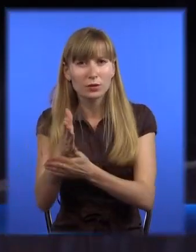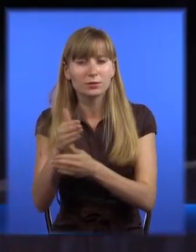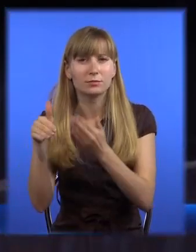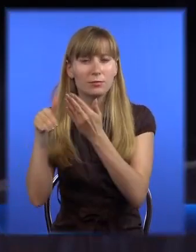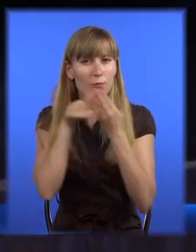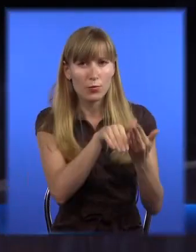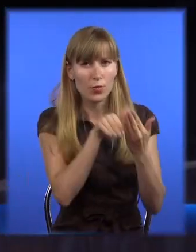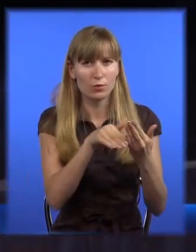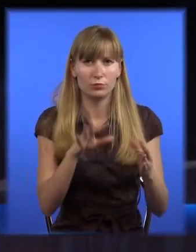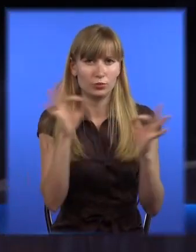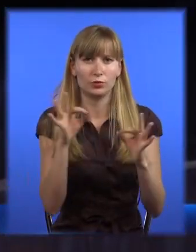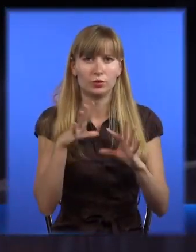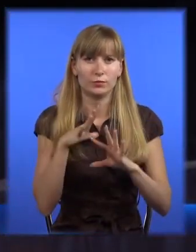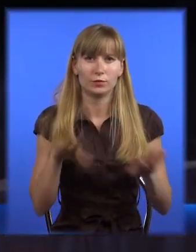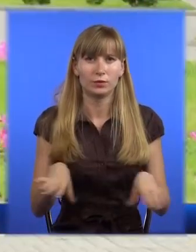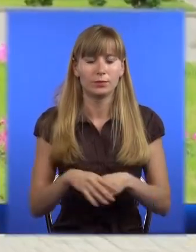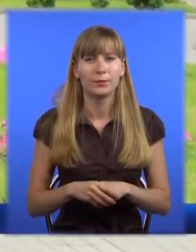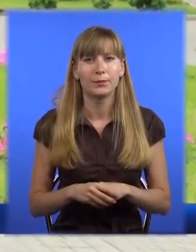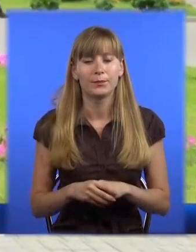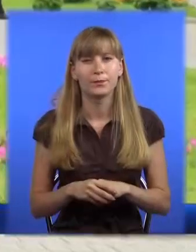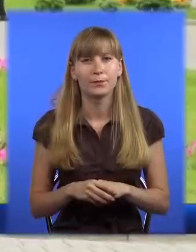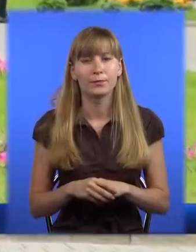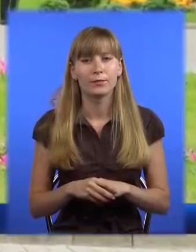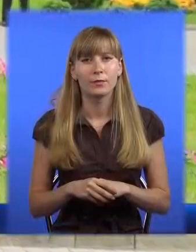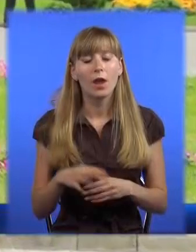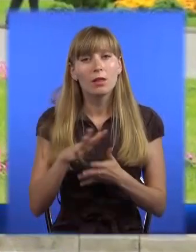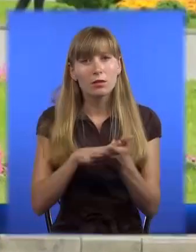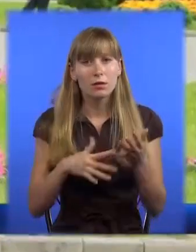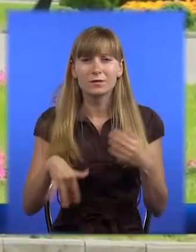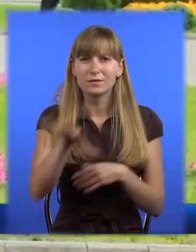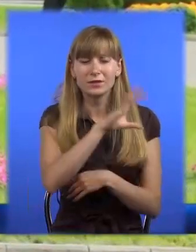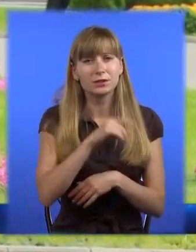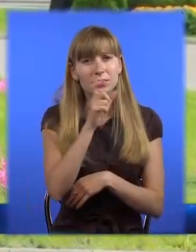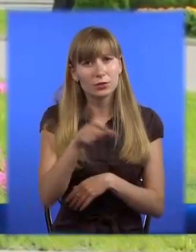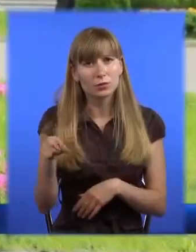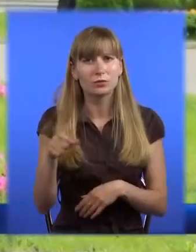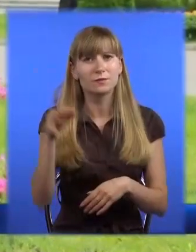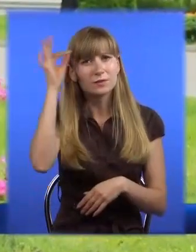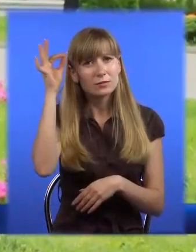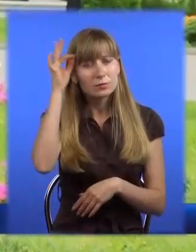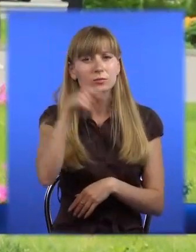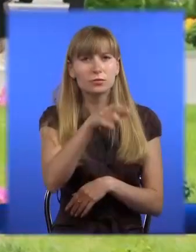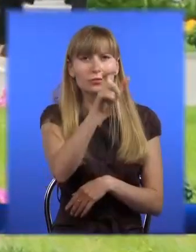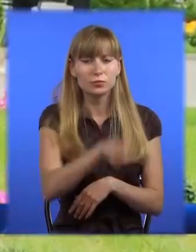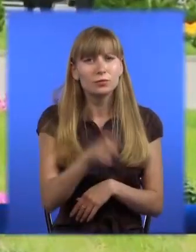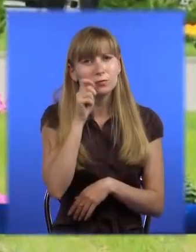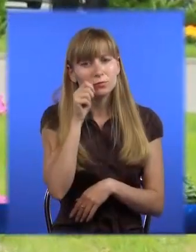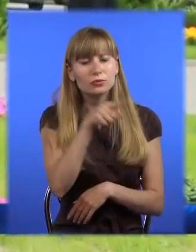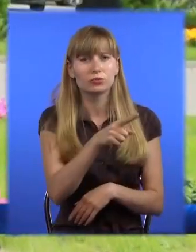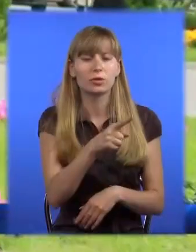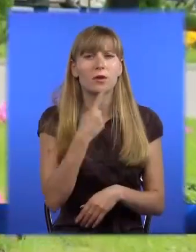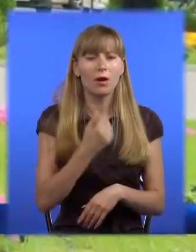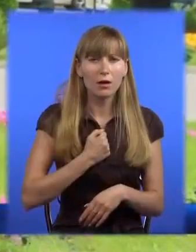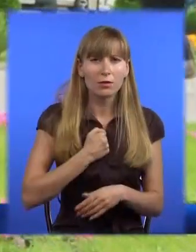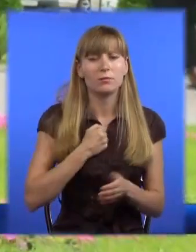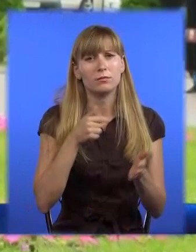у Кривбасі Микола Колесник так і не зміг. Як би там не було, в пам'яті багатьох криворіжців Володимир Близнюк залишиться